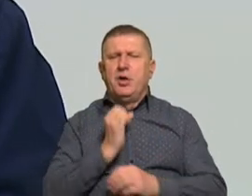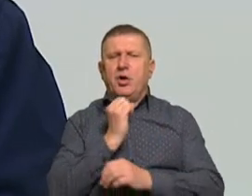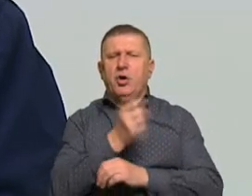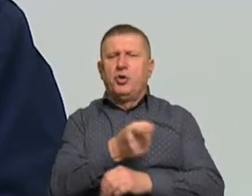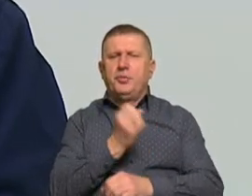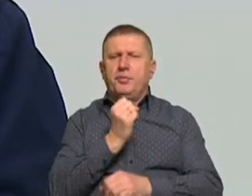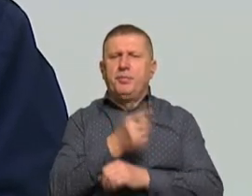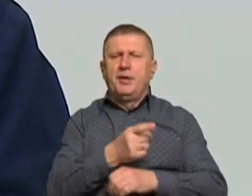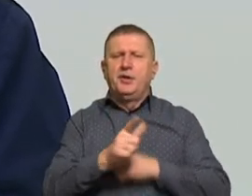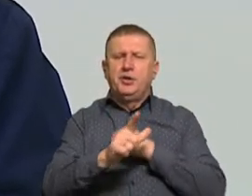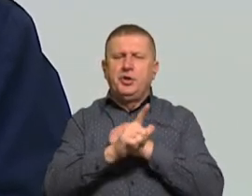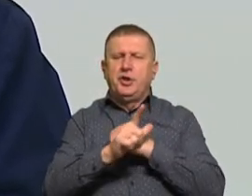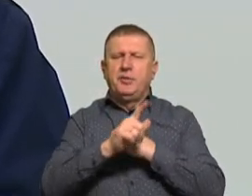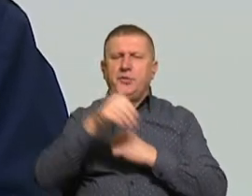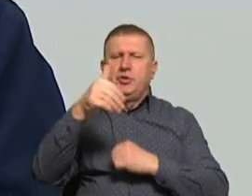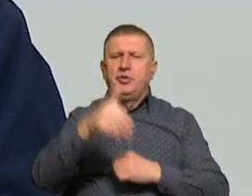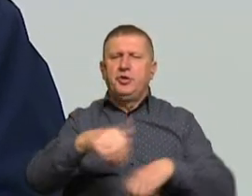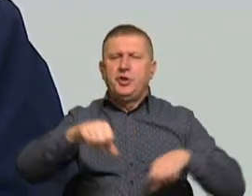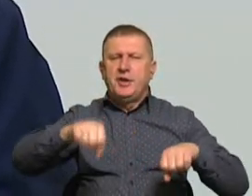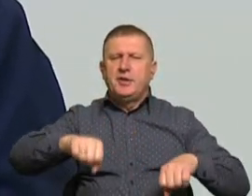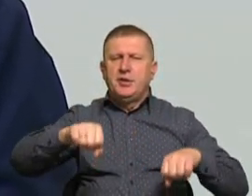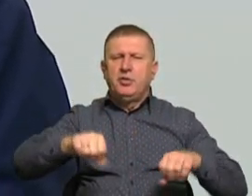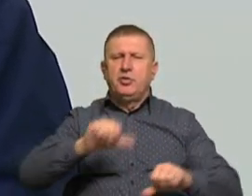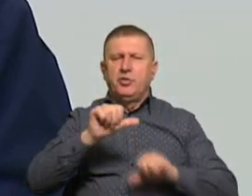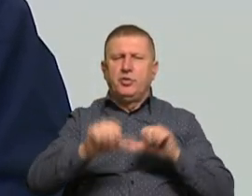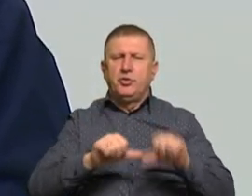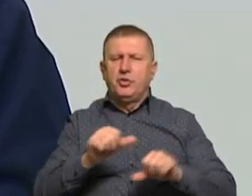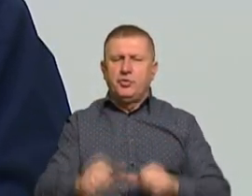jest 70 tysięcy ton rocznie.